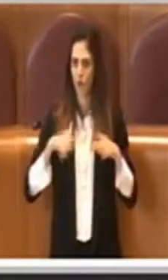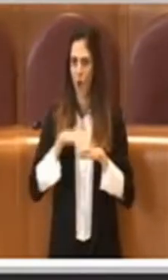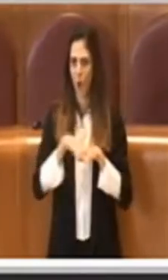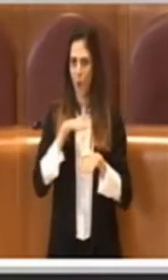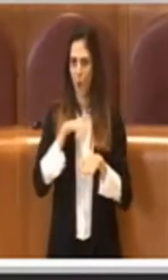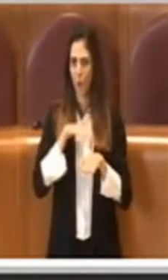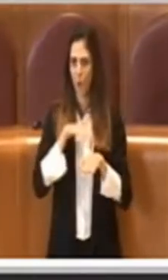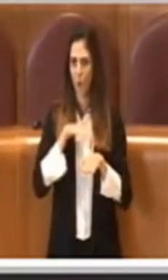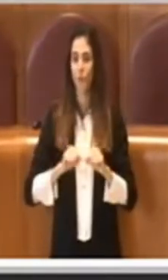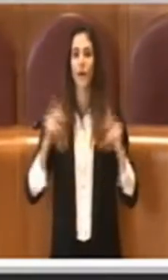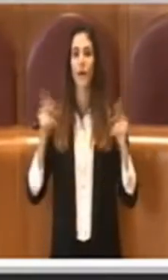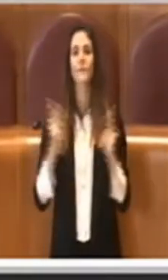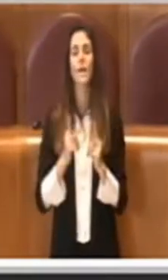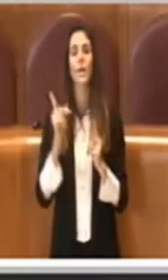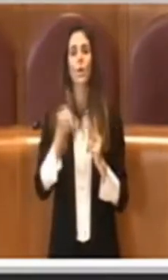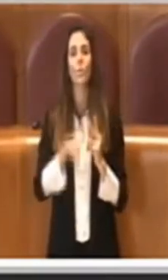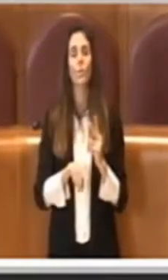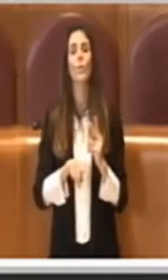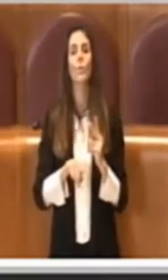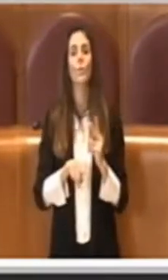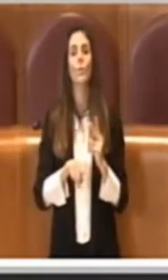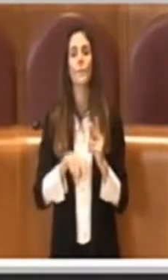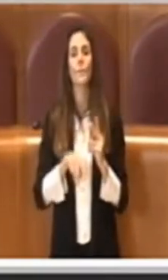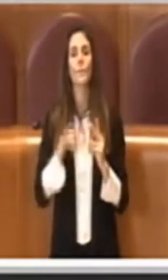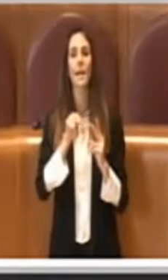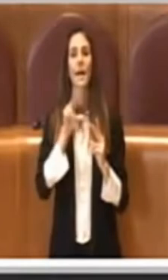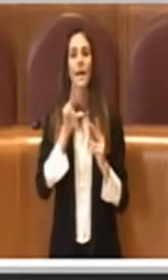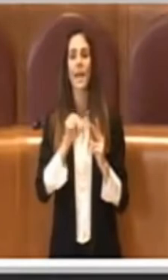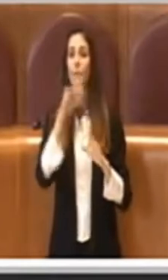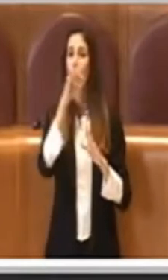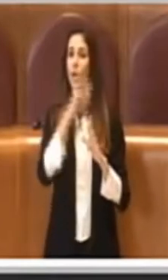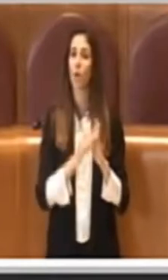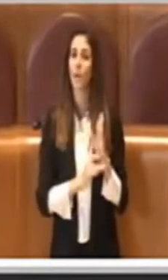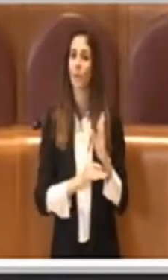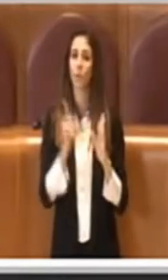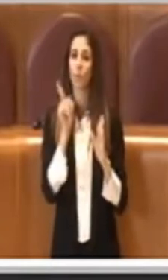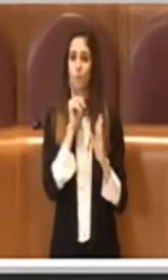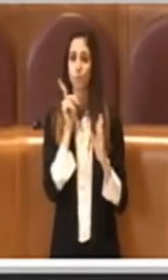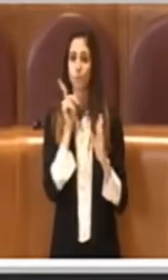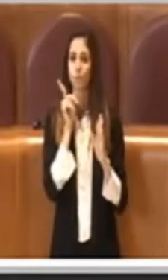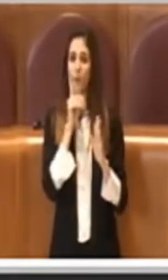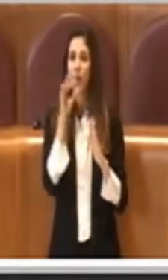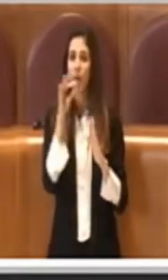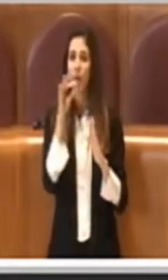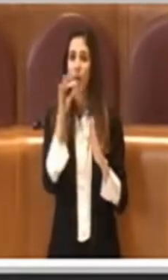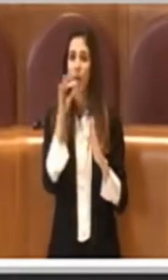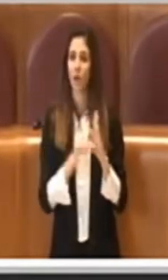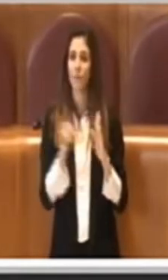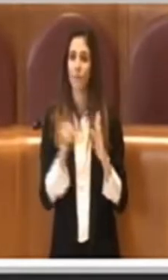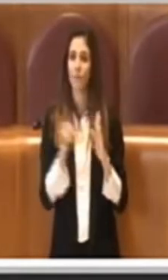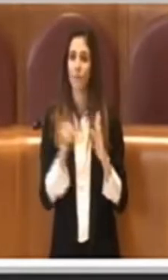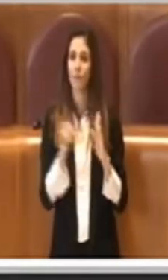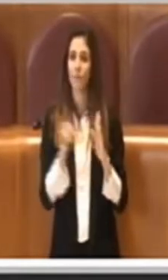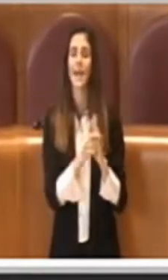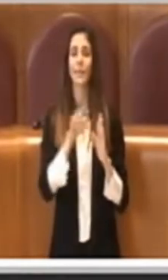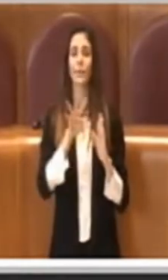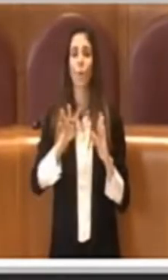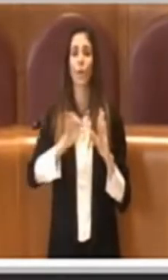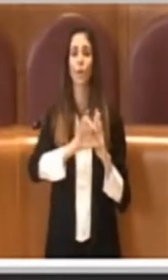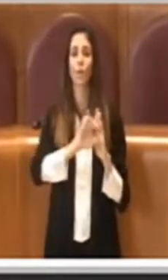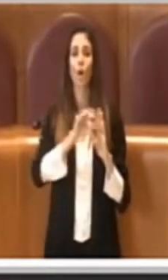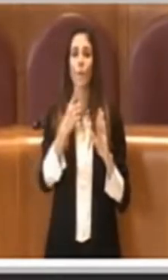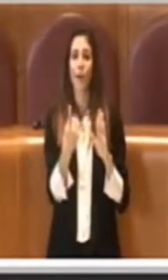quindi anche in virtù sempre parlando dello stesso regolamento, dell'articolo 4,1, comunque la